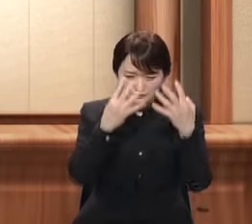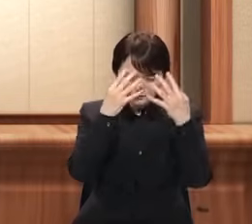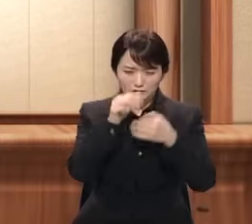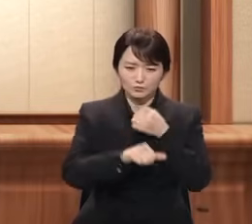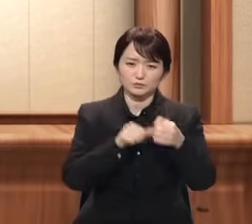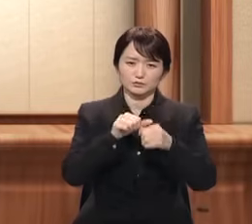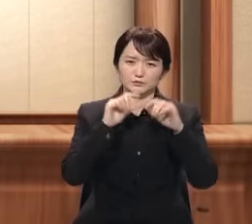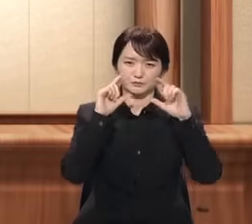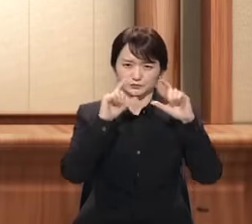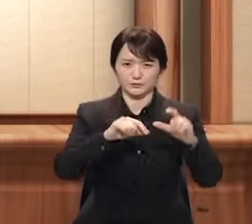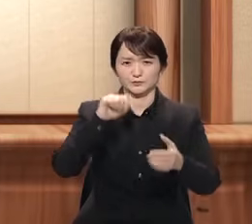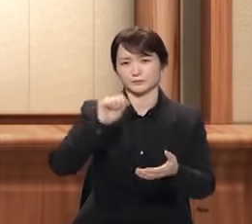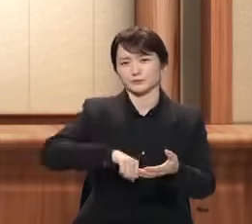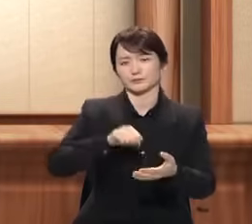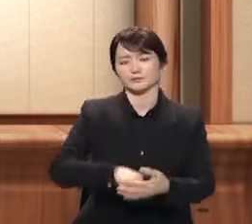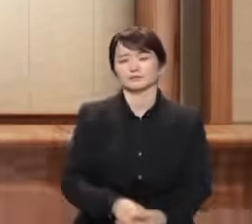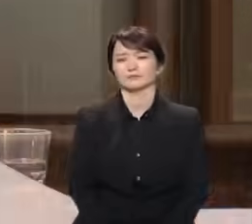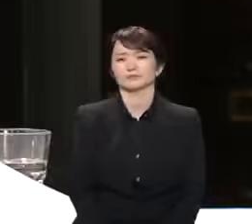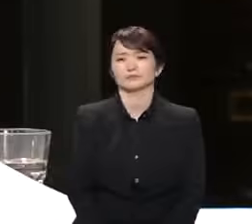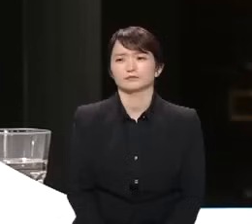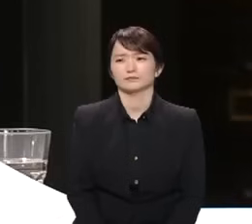5년이 선고가 됐습니다.